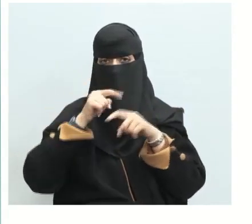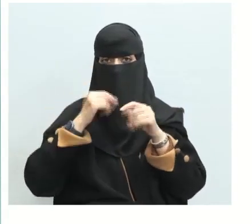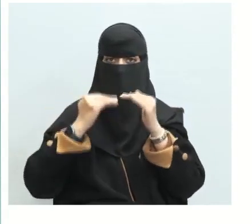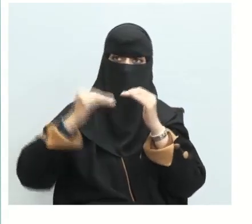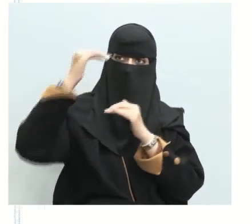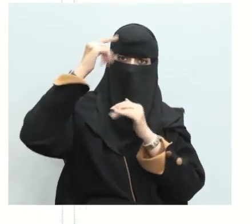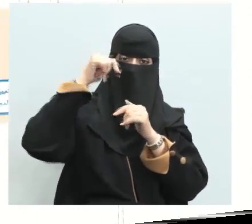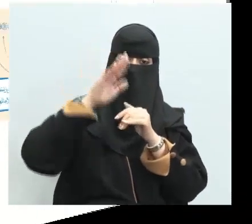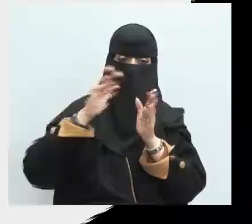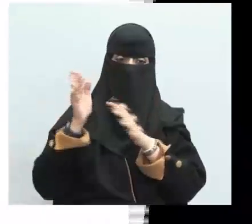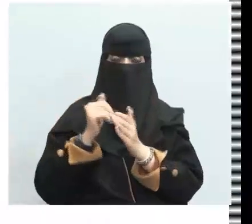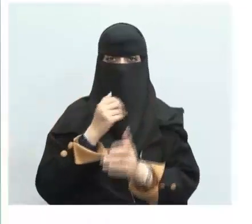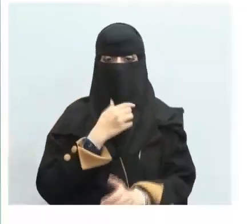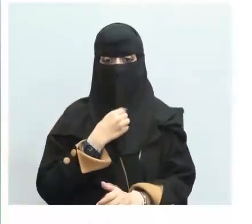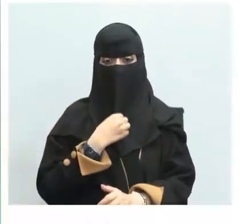إلى 2.